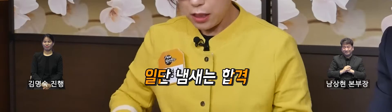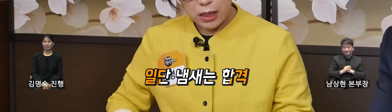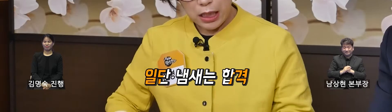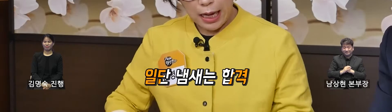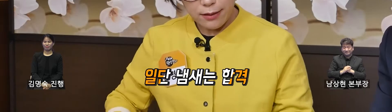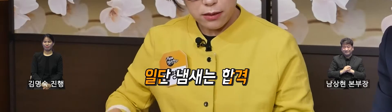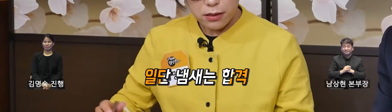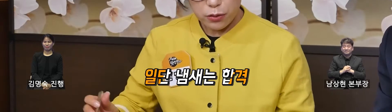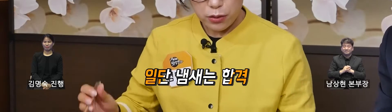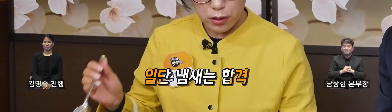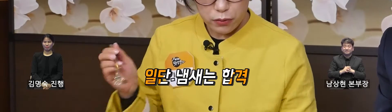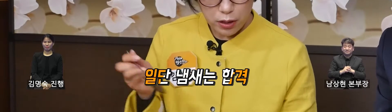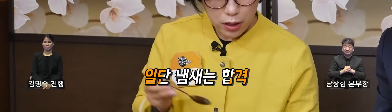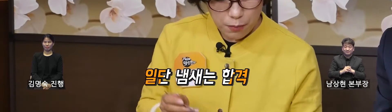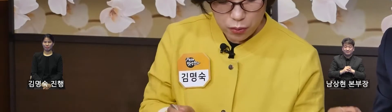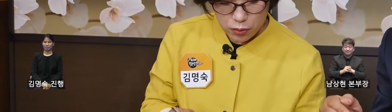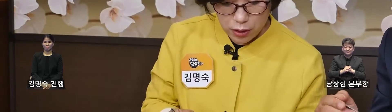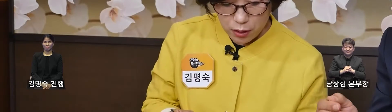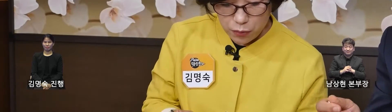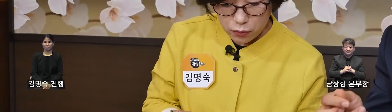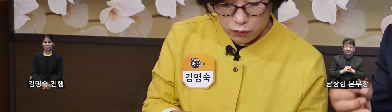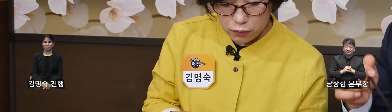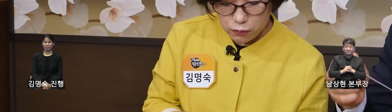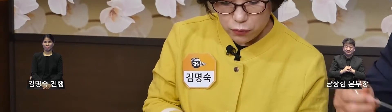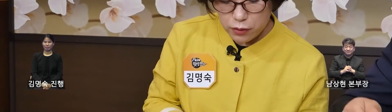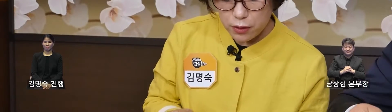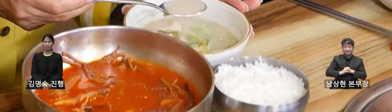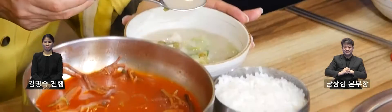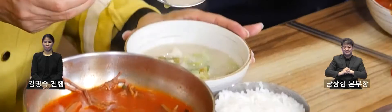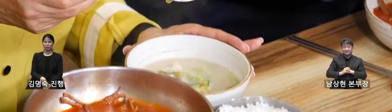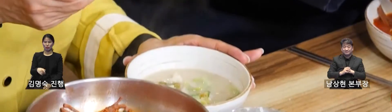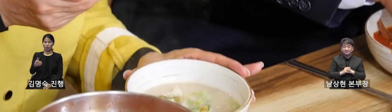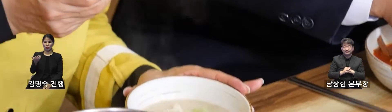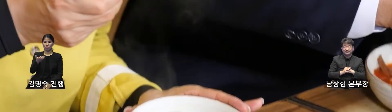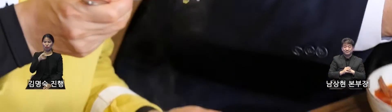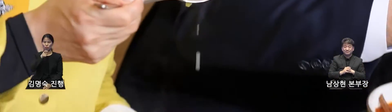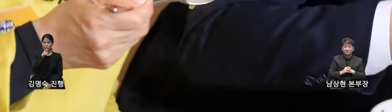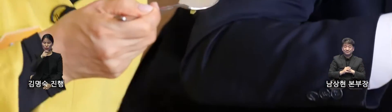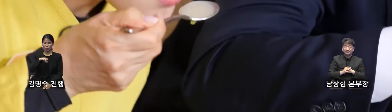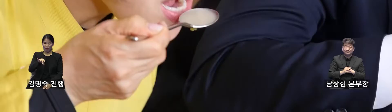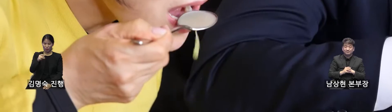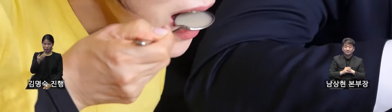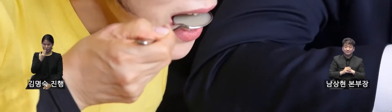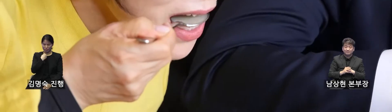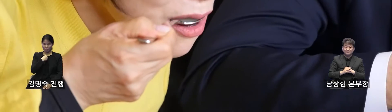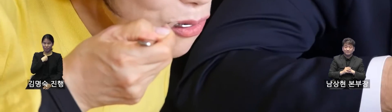들고 드세요. 간을 저는 수저로 먹을게요. 한번 예 한번 국물을